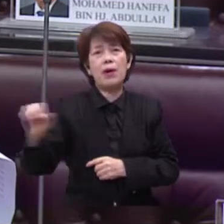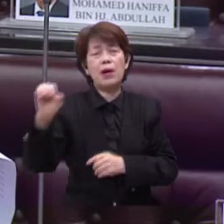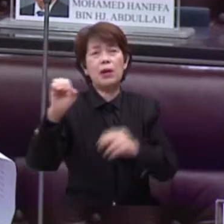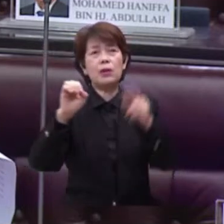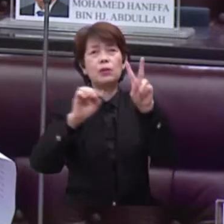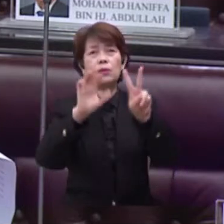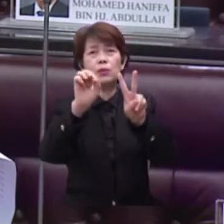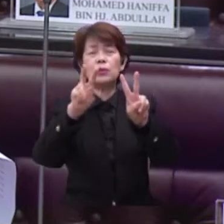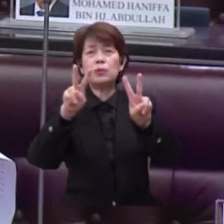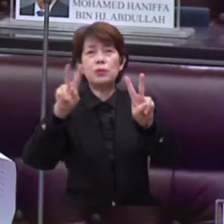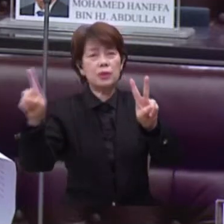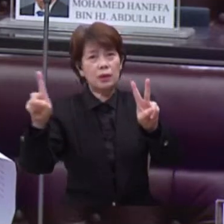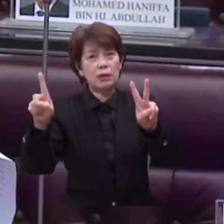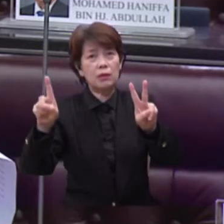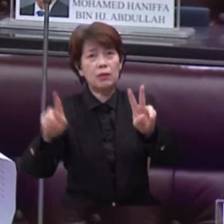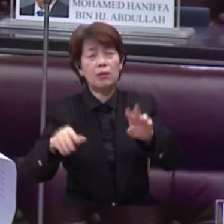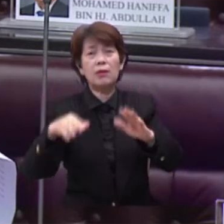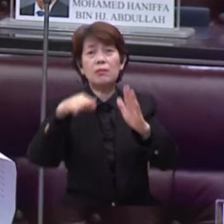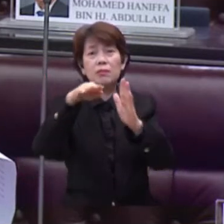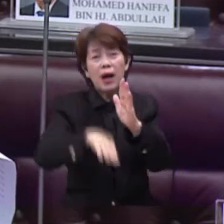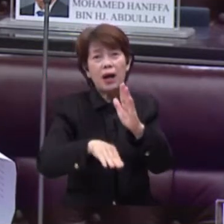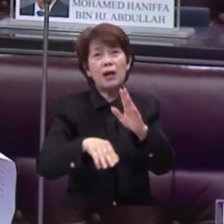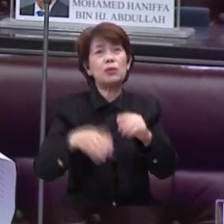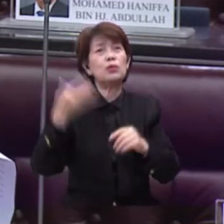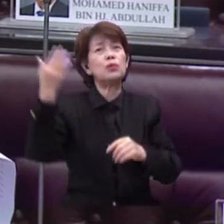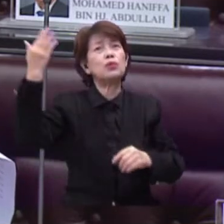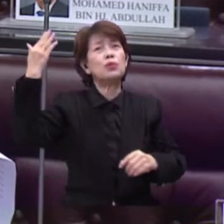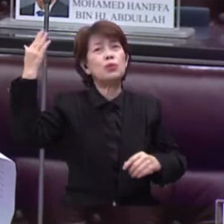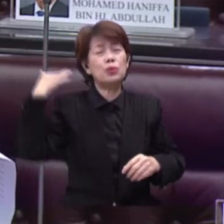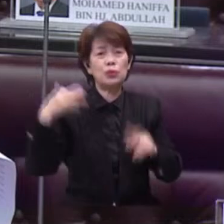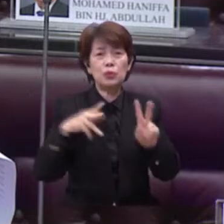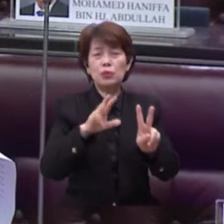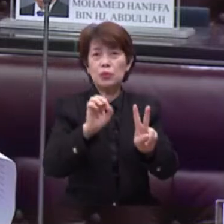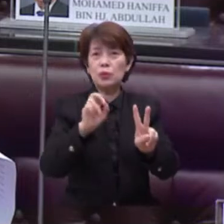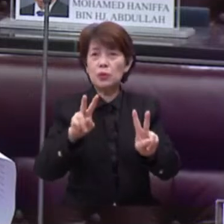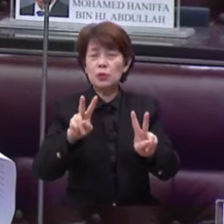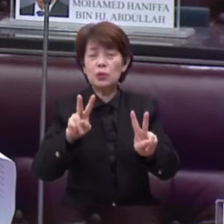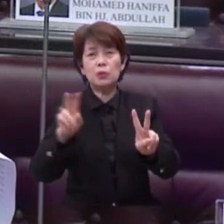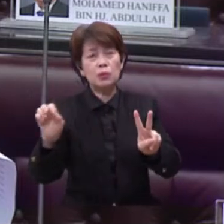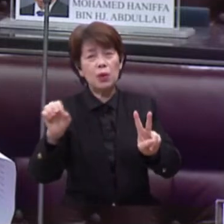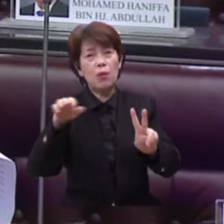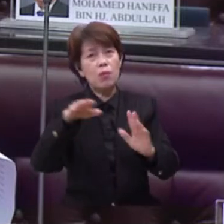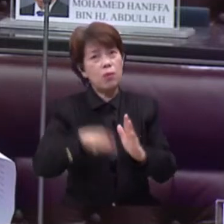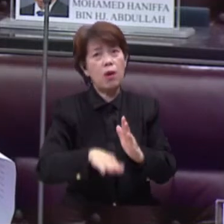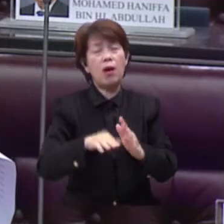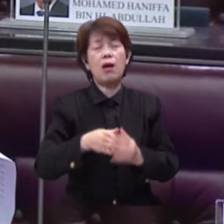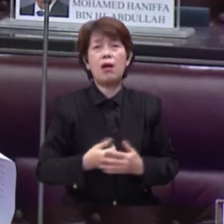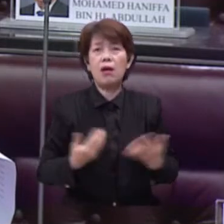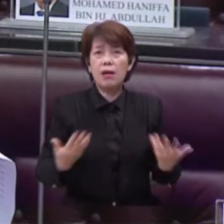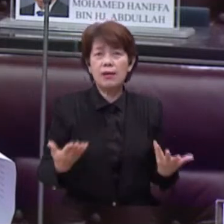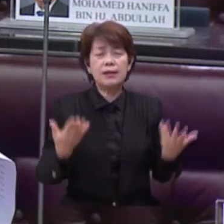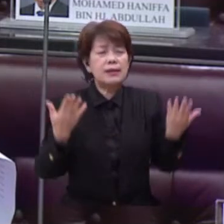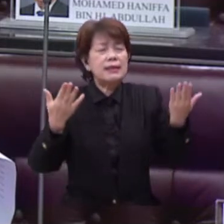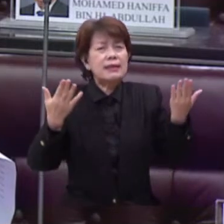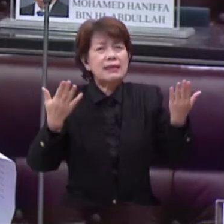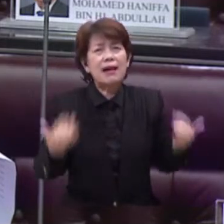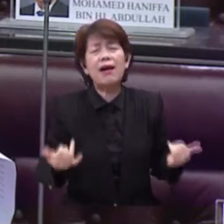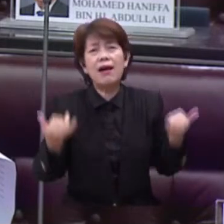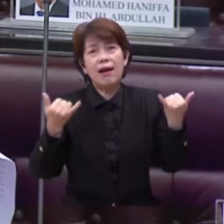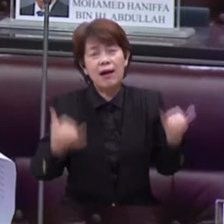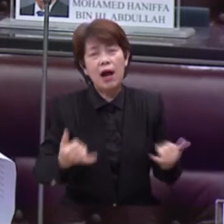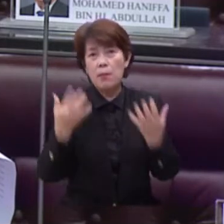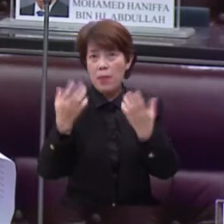berbanding tahun 2020 ini sangat merisakan untuk tahu apakah